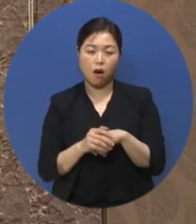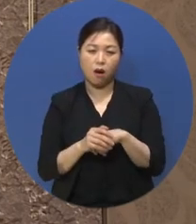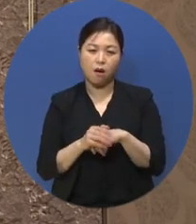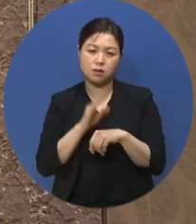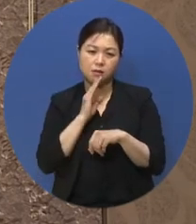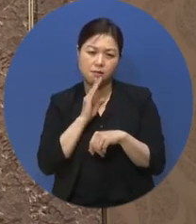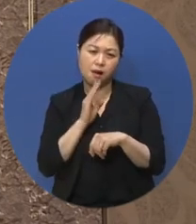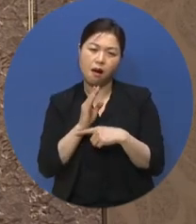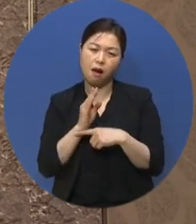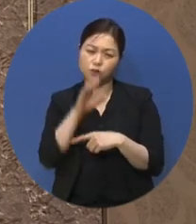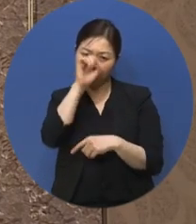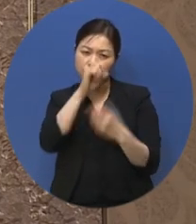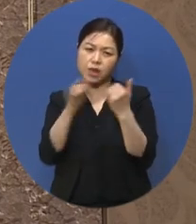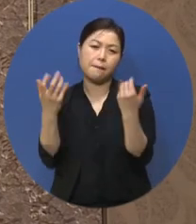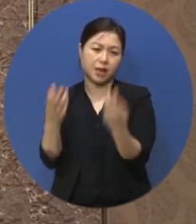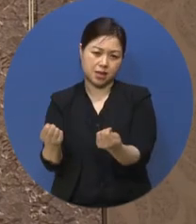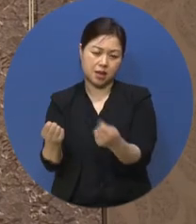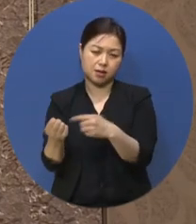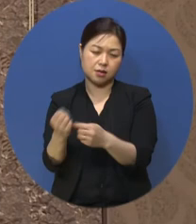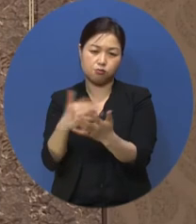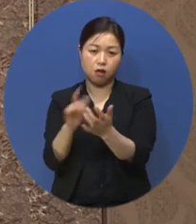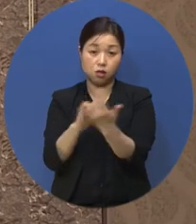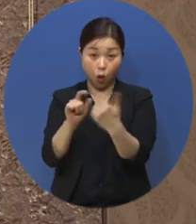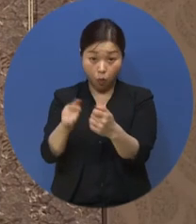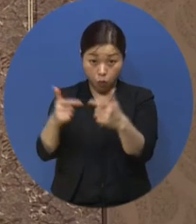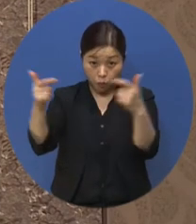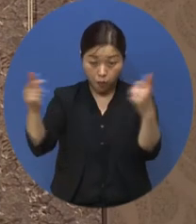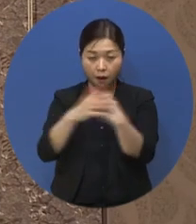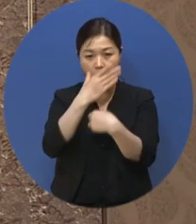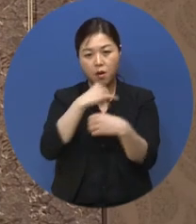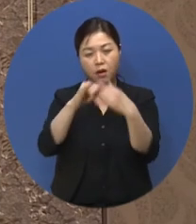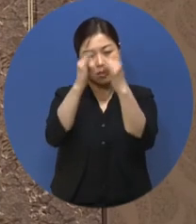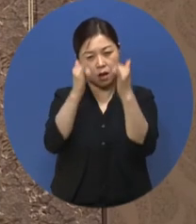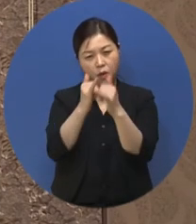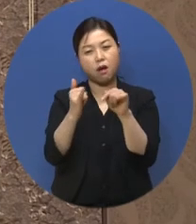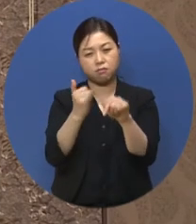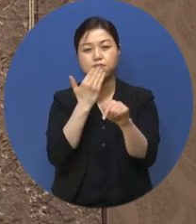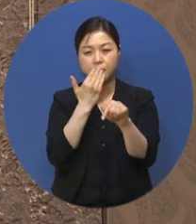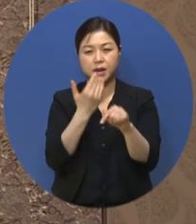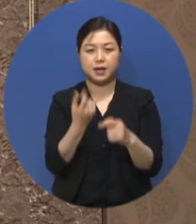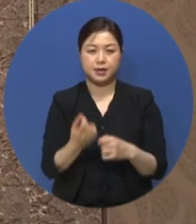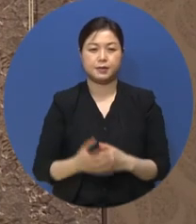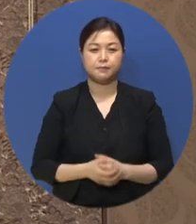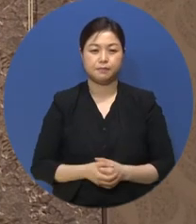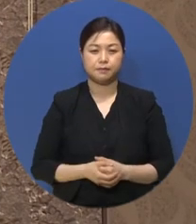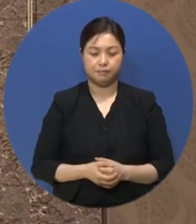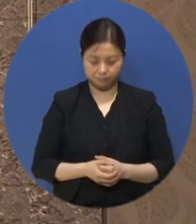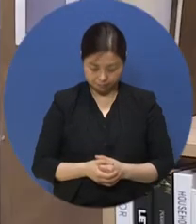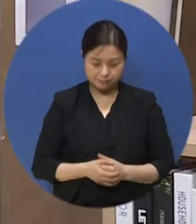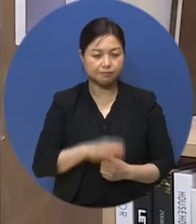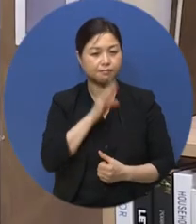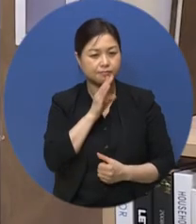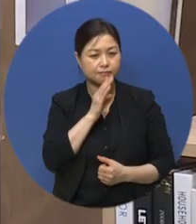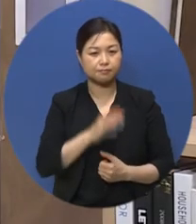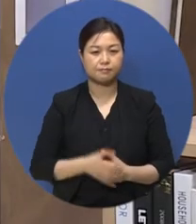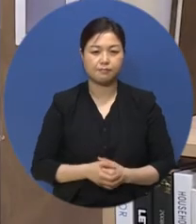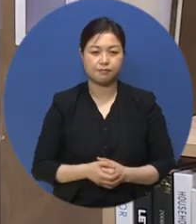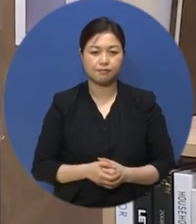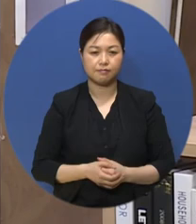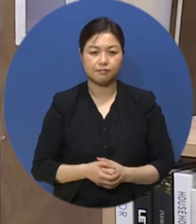많은데 그런 분들이 더더욱 많아지면 좋은 사회, 행복한 사회가 되는 거죠. 그런 네, 게. 맞습니다.